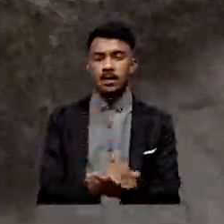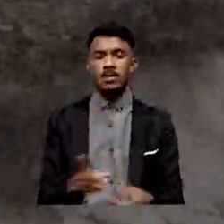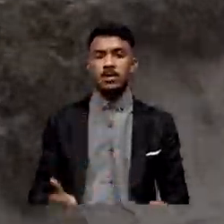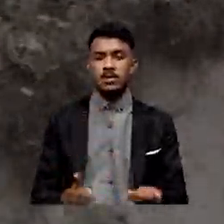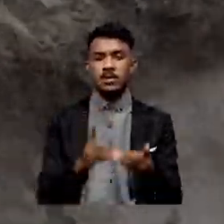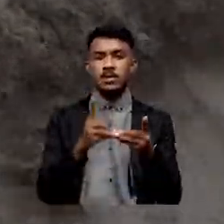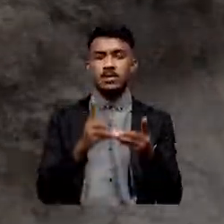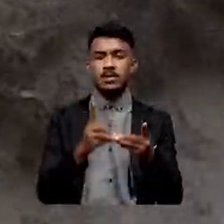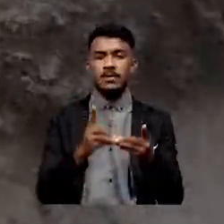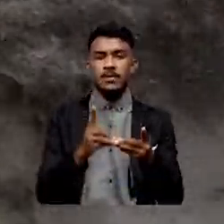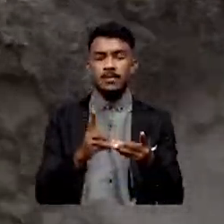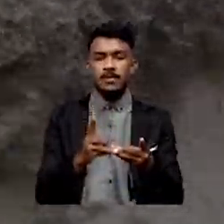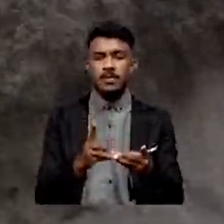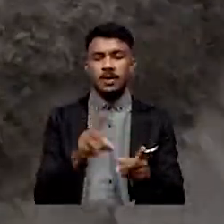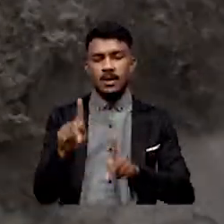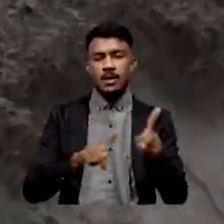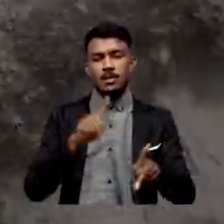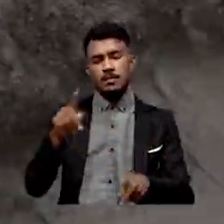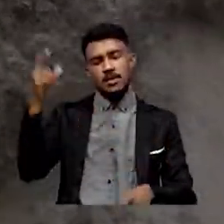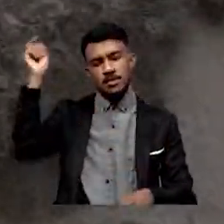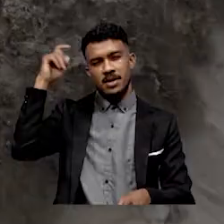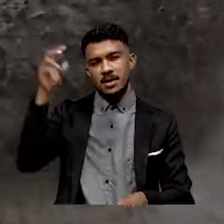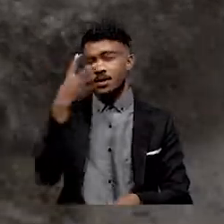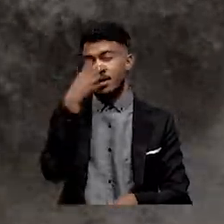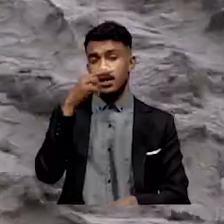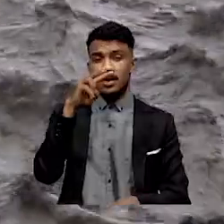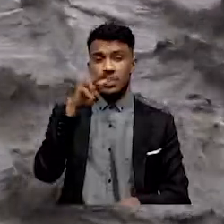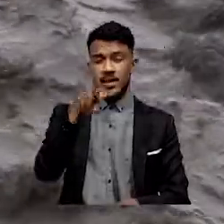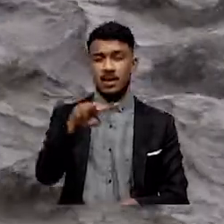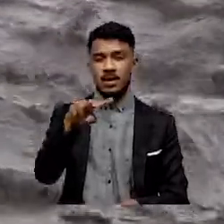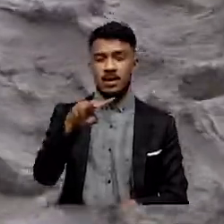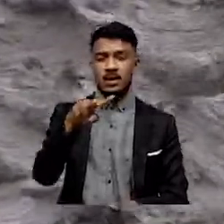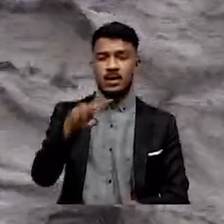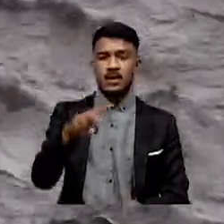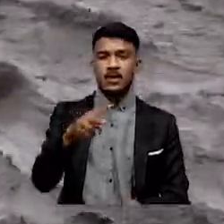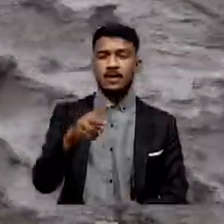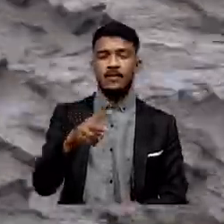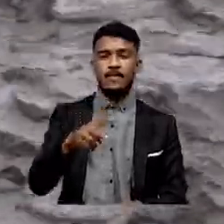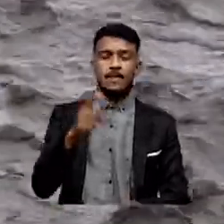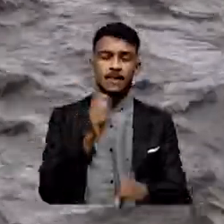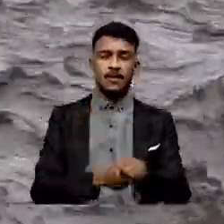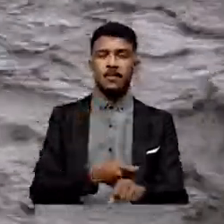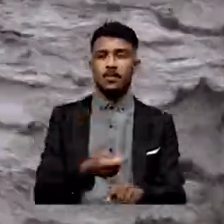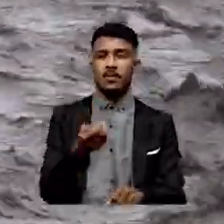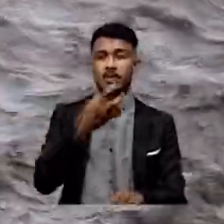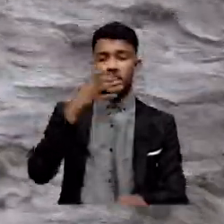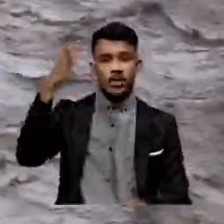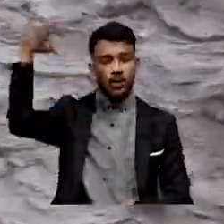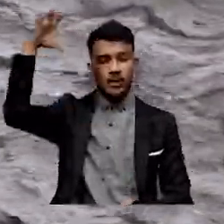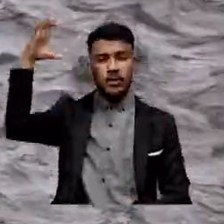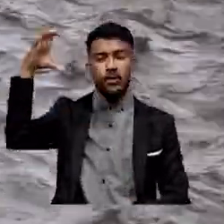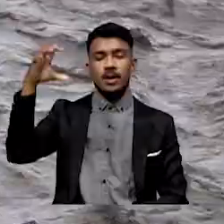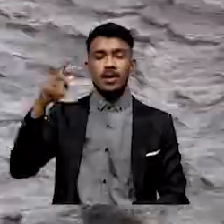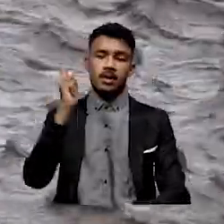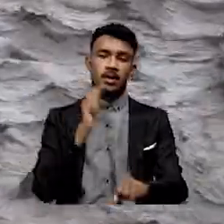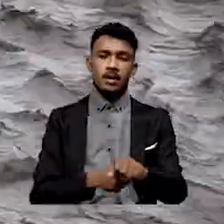Direção Nacional Meteorologia no Geofísica no Secretaria Estado Proteção Civil rasaiona alerta ba sidadão rotu durante